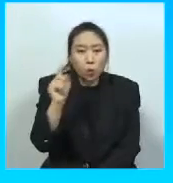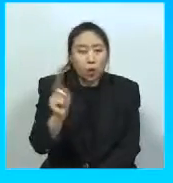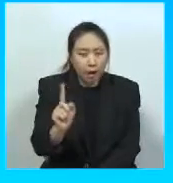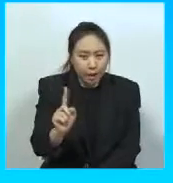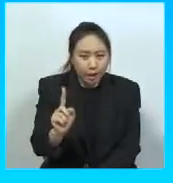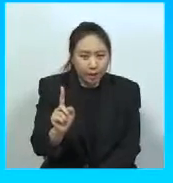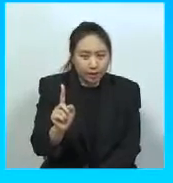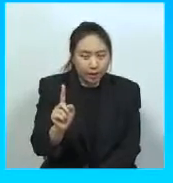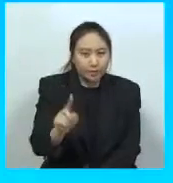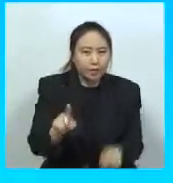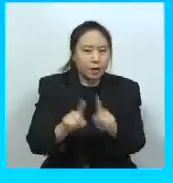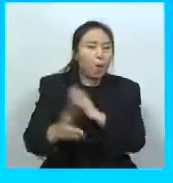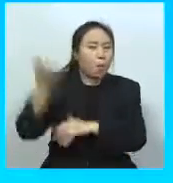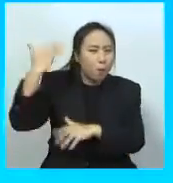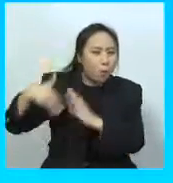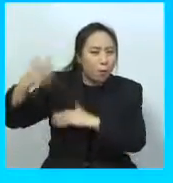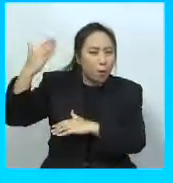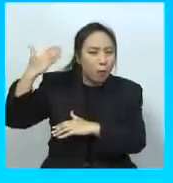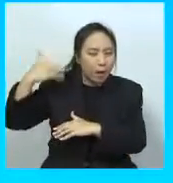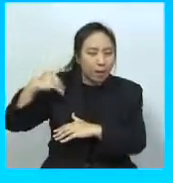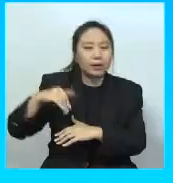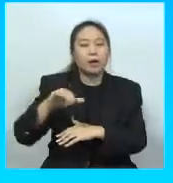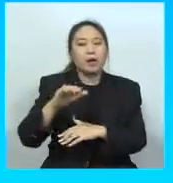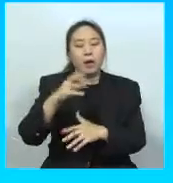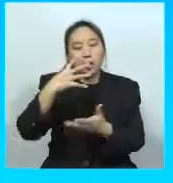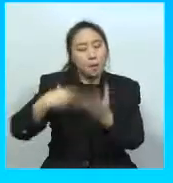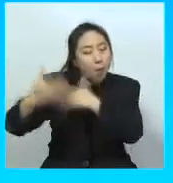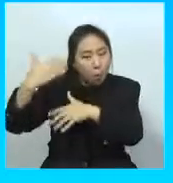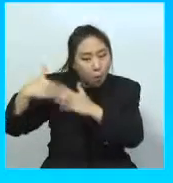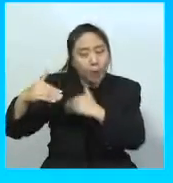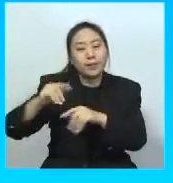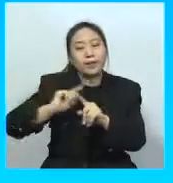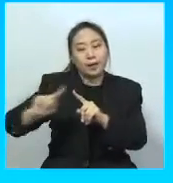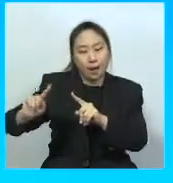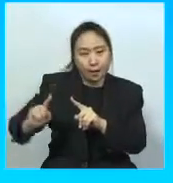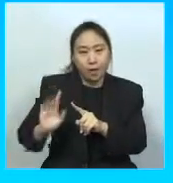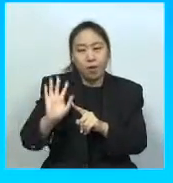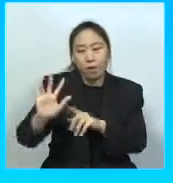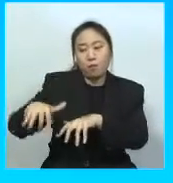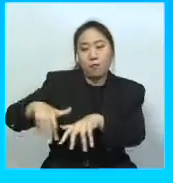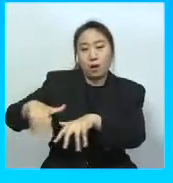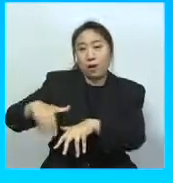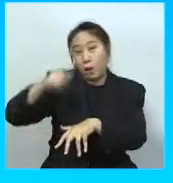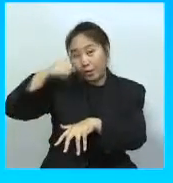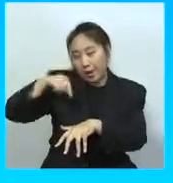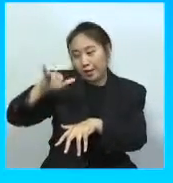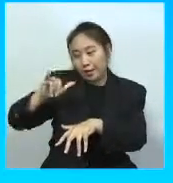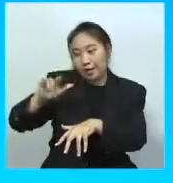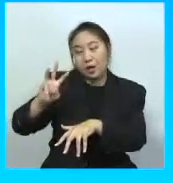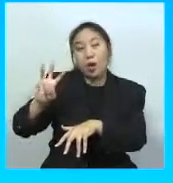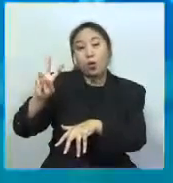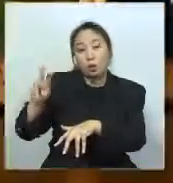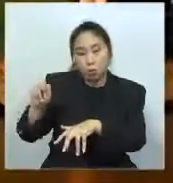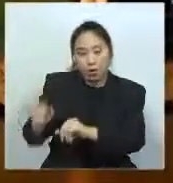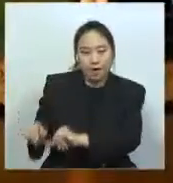านโยนกนาคพันสิงห์หนวัดนครนะคะเล่าประวัติแล้วก็เรื่องราวการอพยพของพี่น้องชาวไทยยวนที่เข้าไปตั้งร